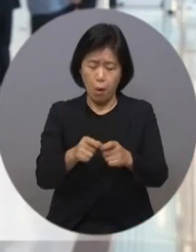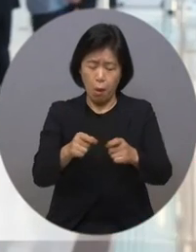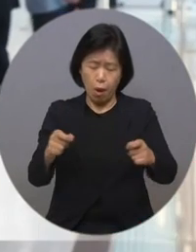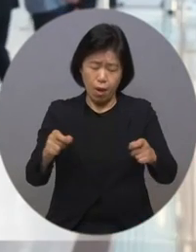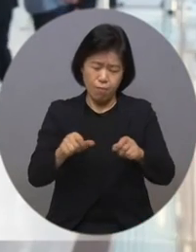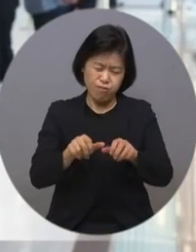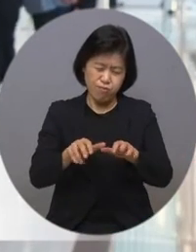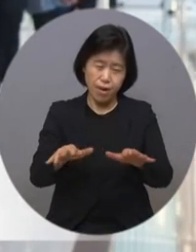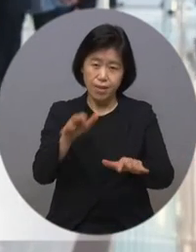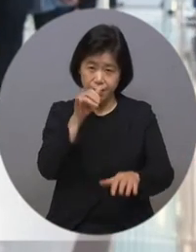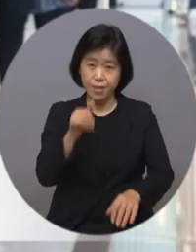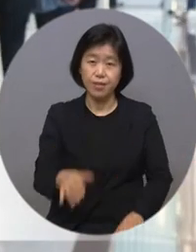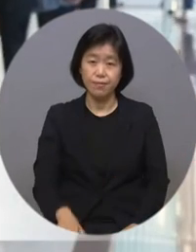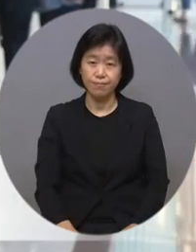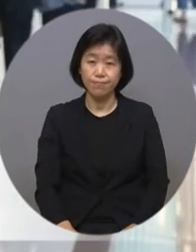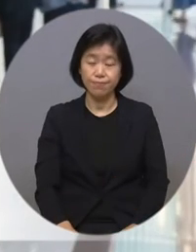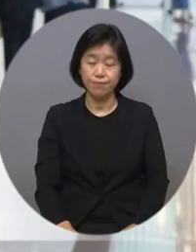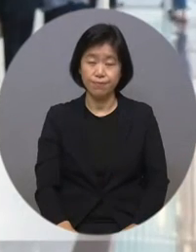장기간 지속되면서